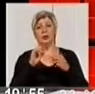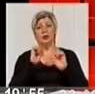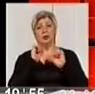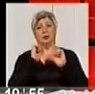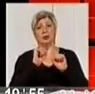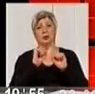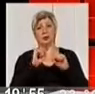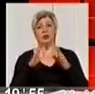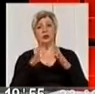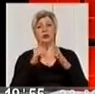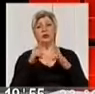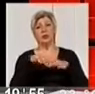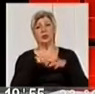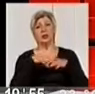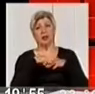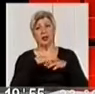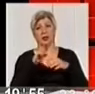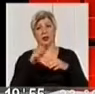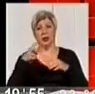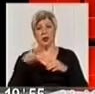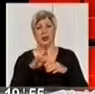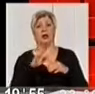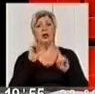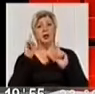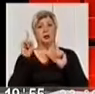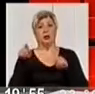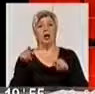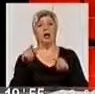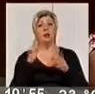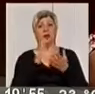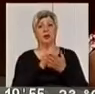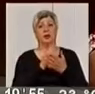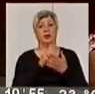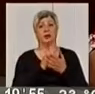По департаменту охорони здоров'я там є,